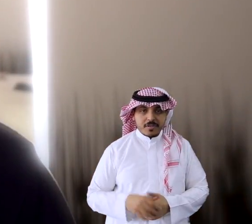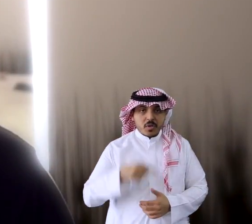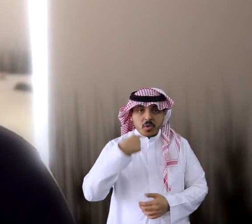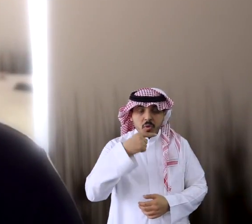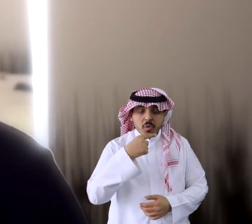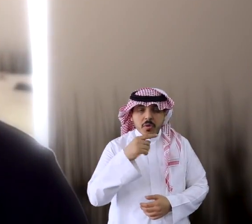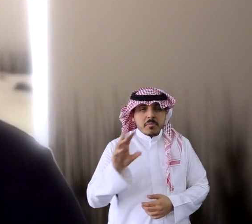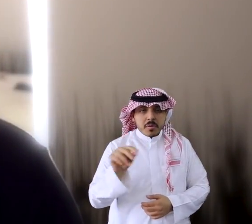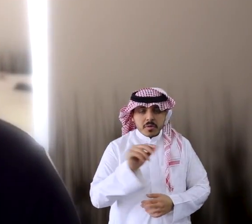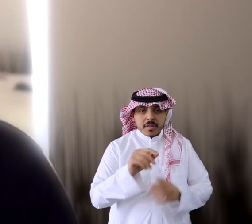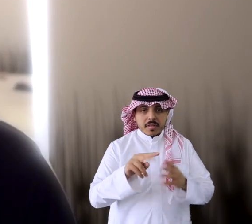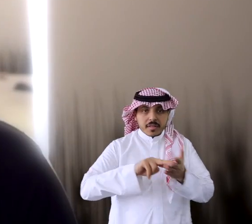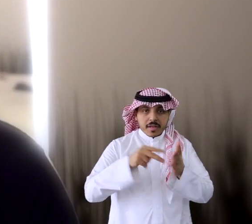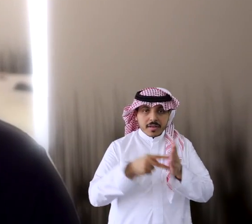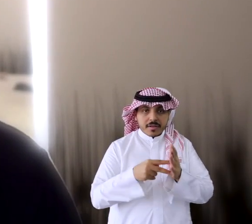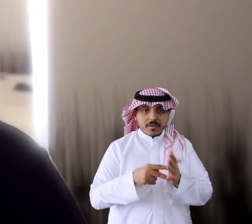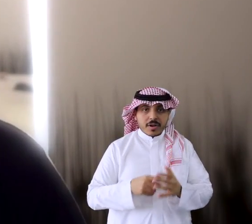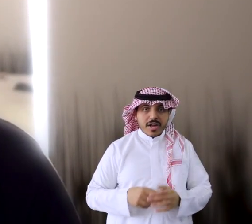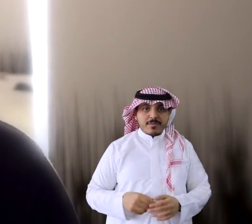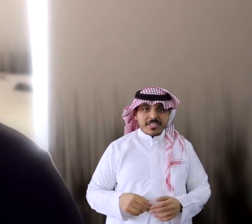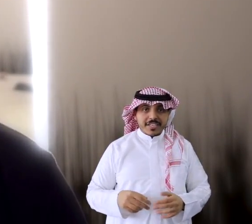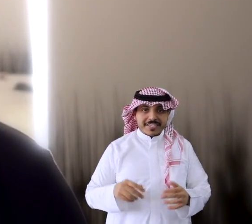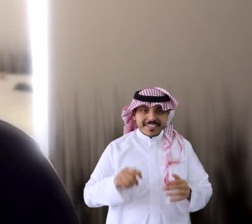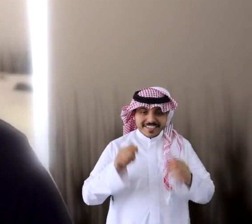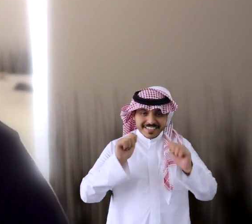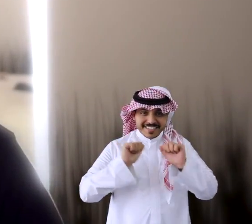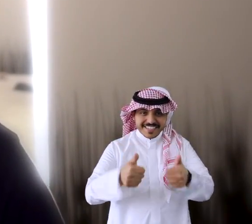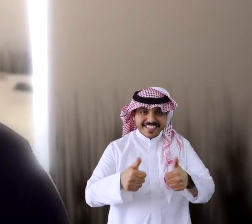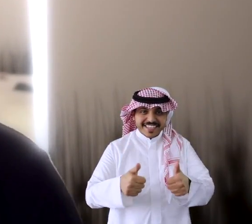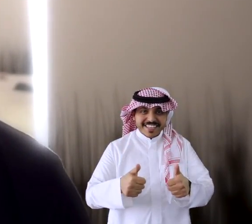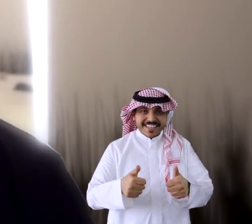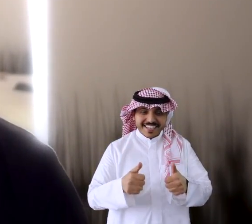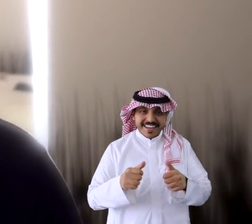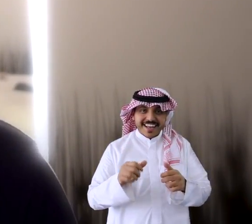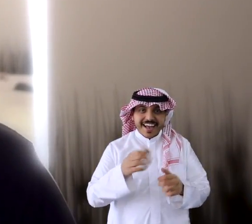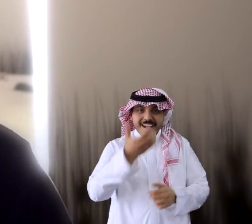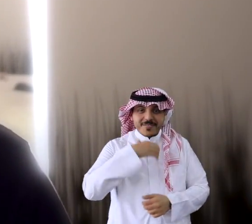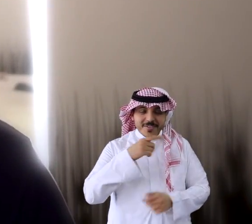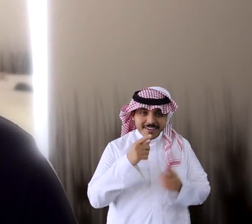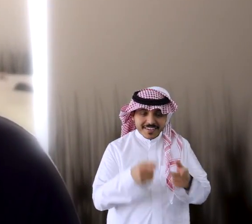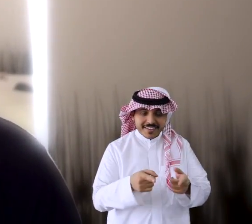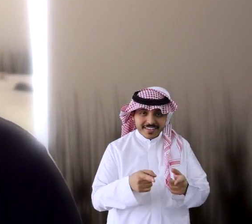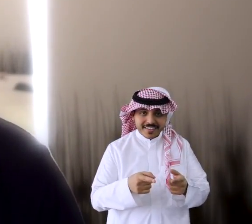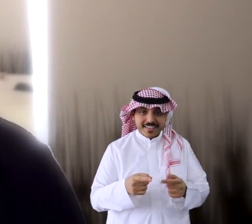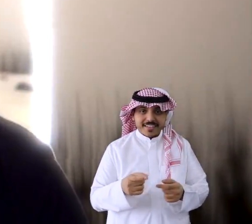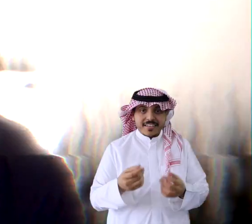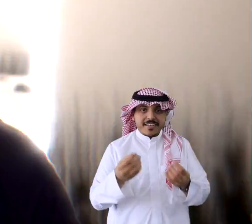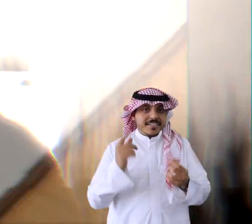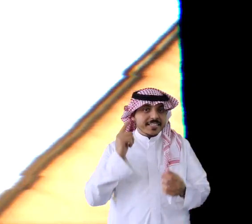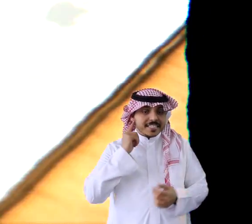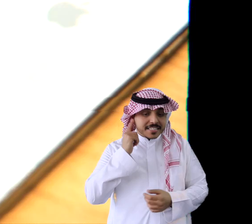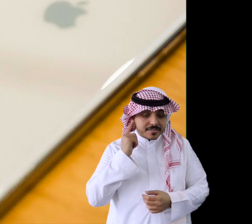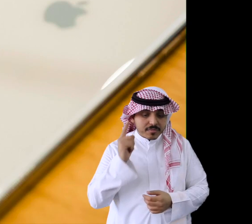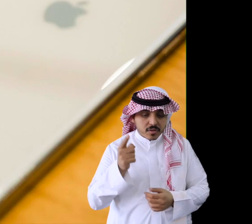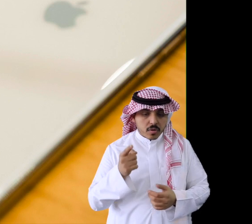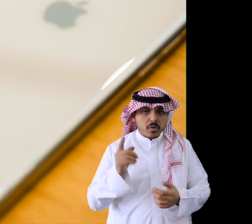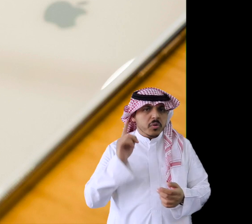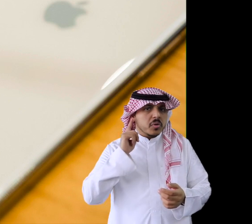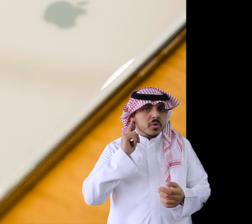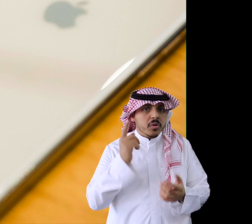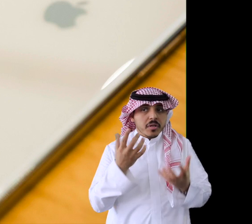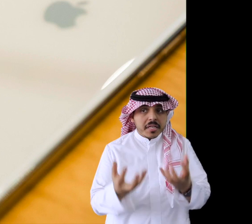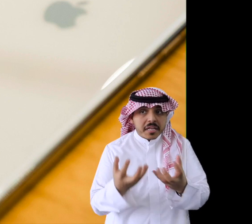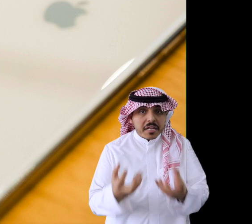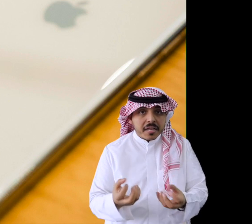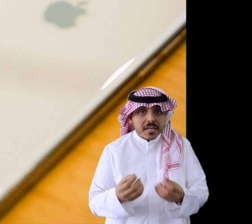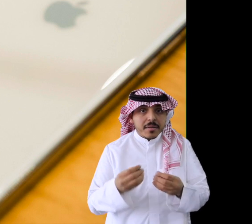واقعيا حسب بعض التقارير تم تقليل من إنتاج الآيفونات وأعداده. لما أنت تسمع الكلمة هذه على طول تقول يا